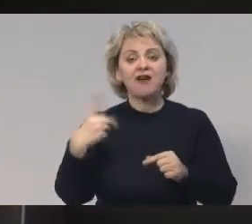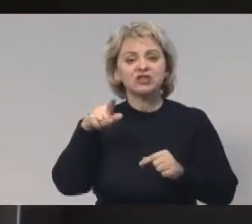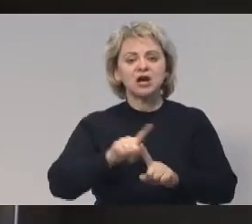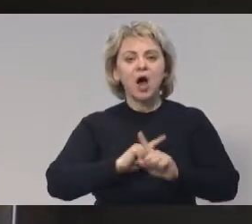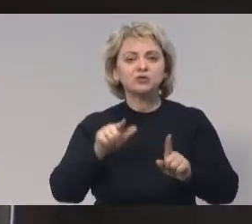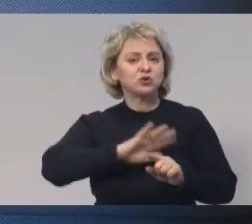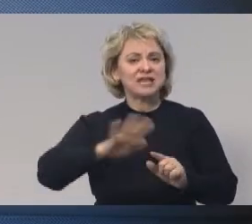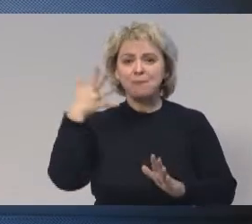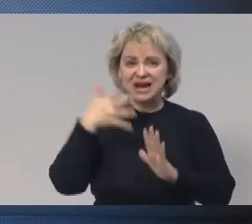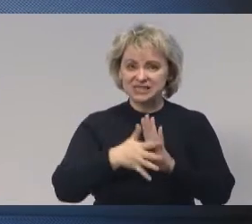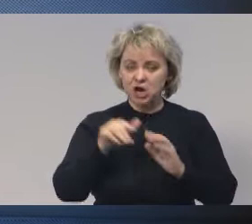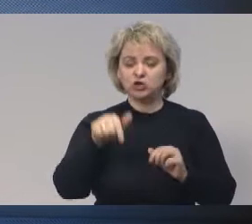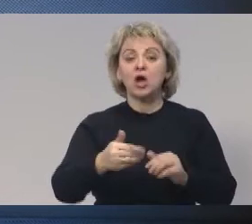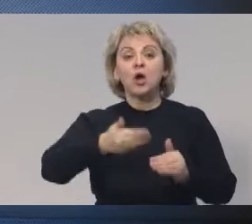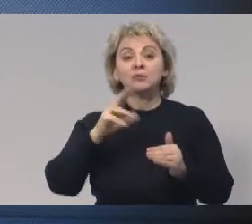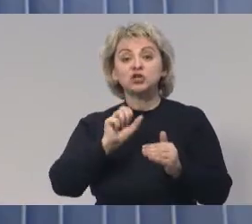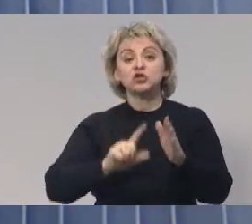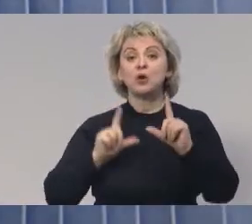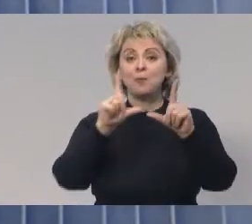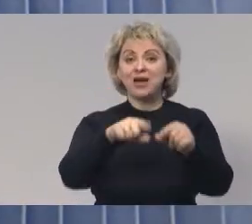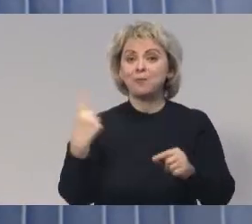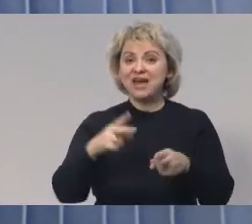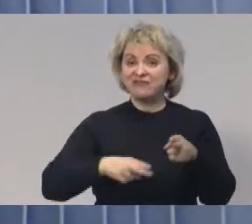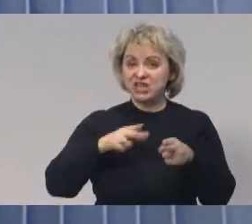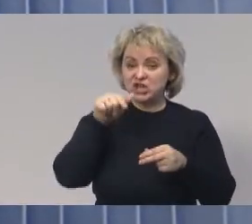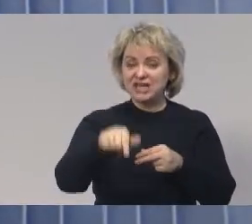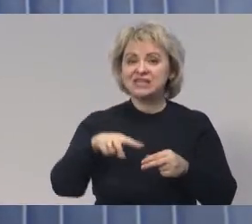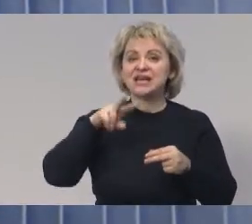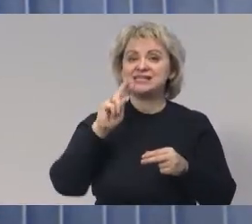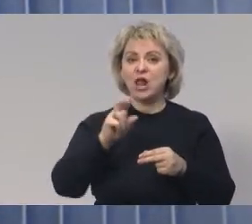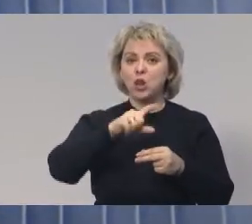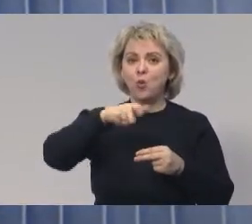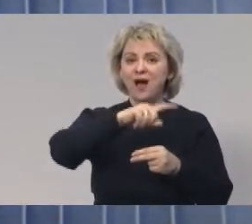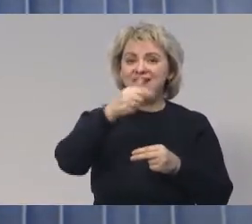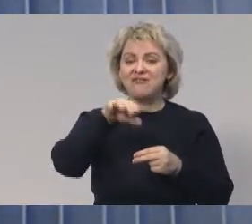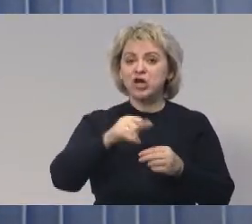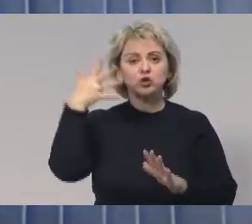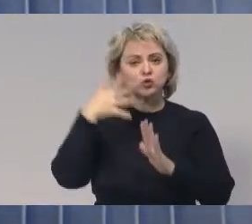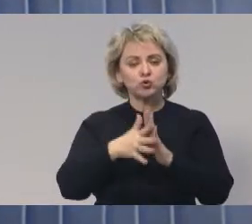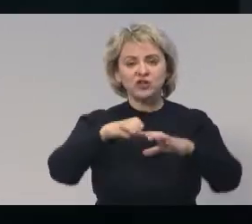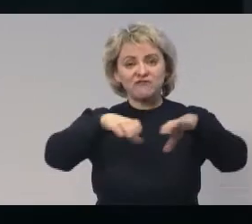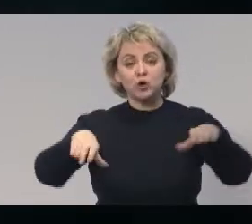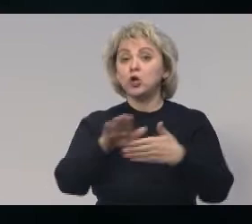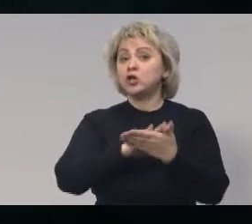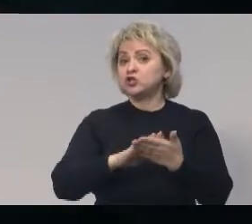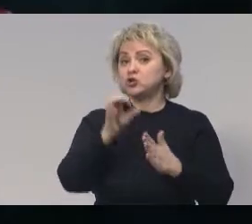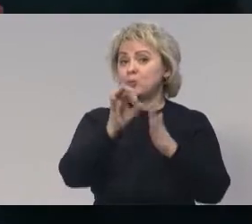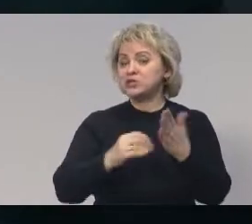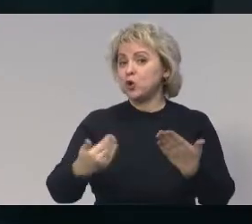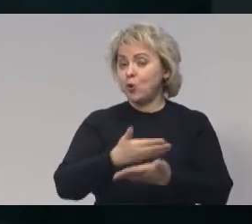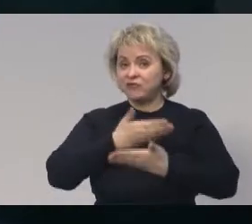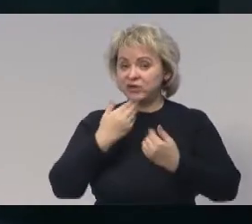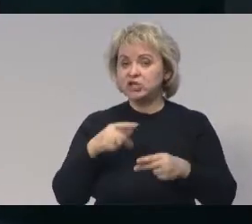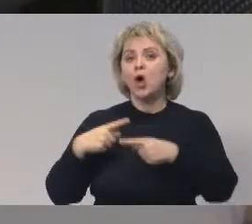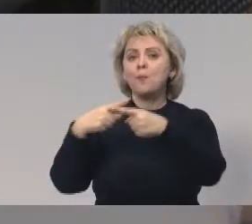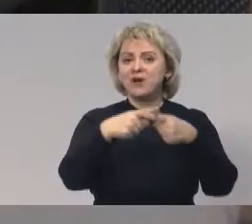абсолютно непрозрачная. Прежде чем отправиться в первый рейс, Ксения Луговая изучила вагон. Вроде ничего принципиально нового, но